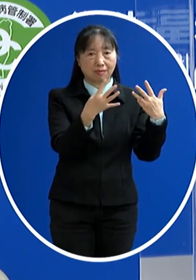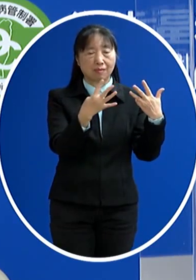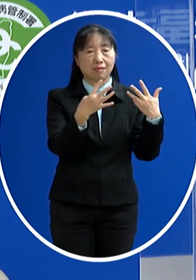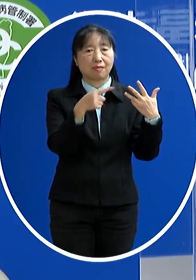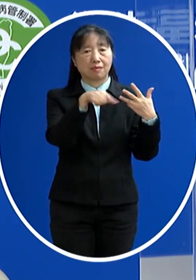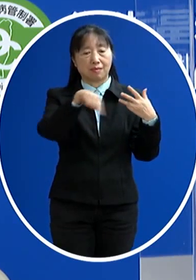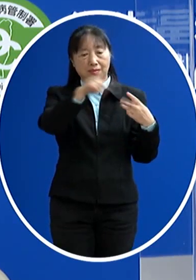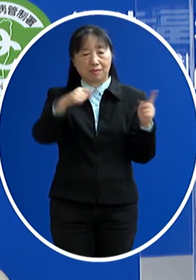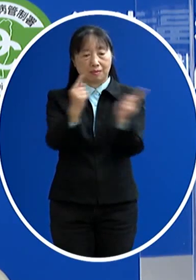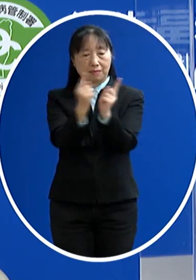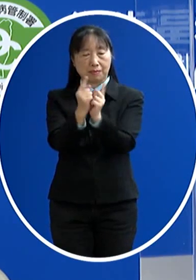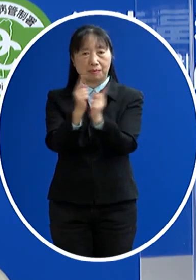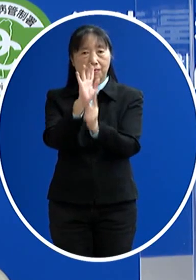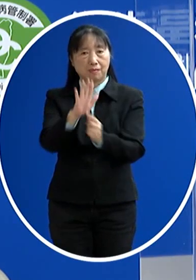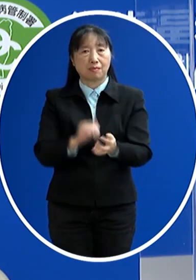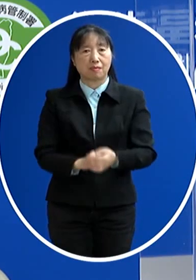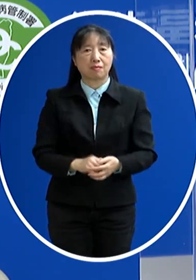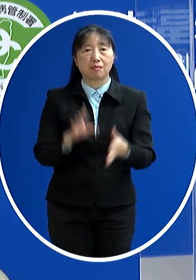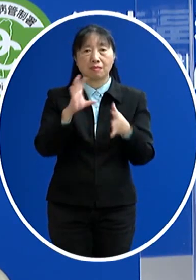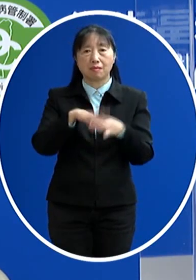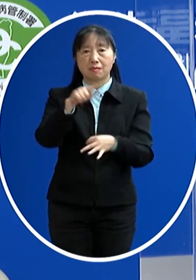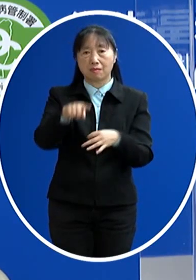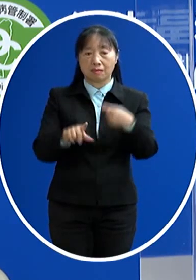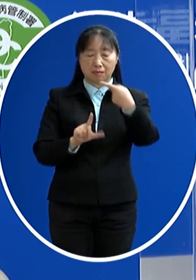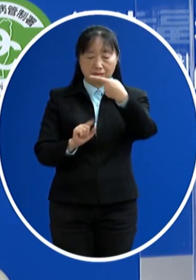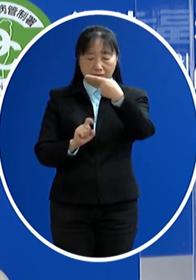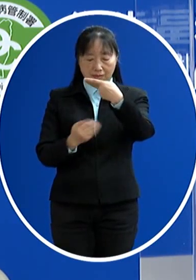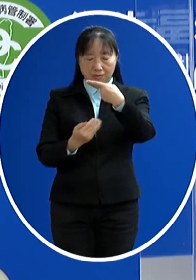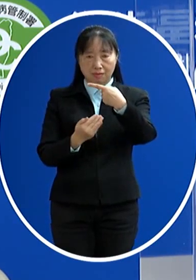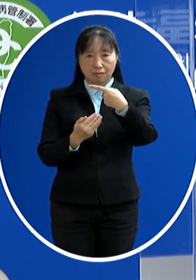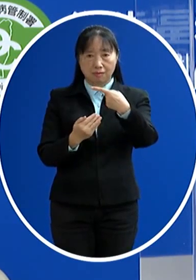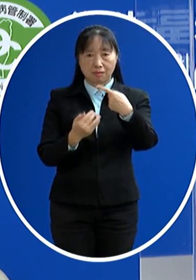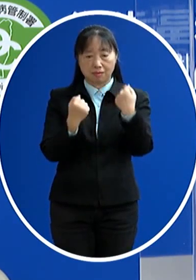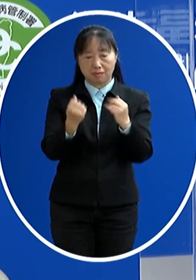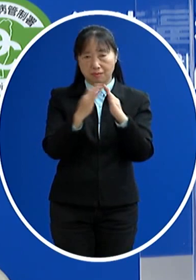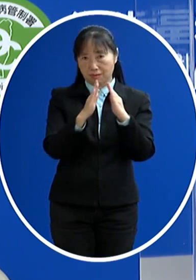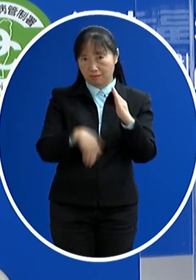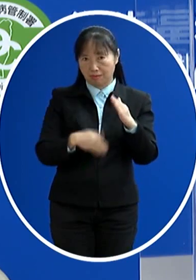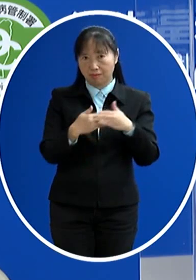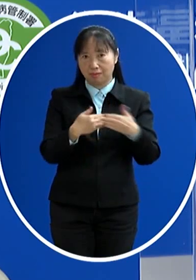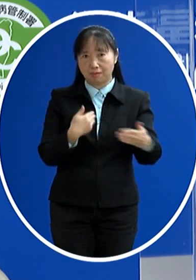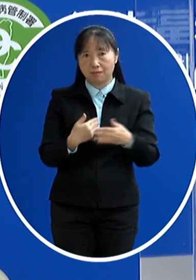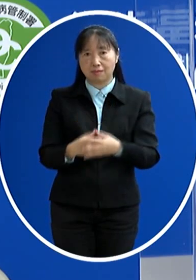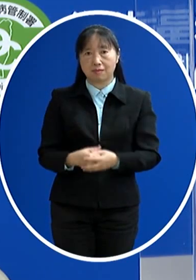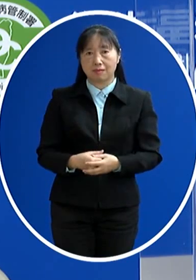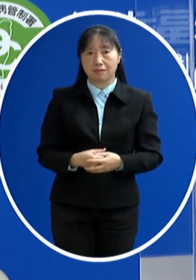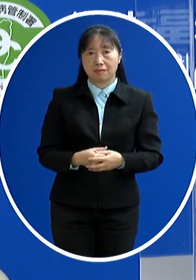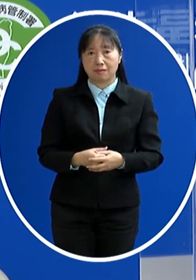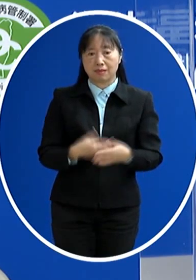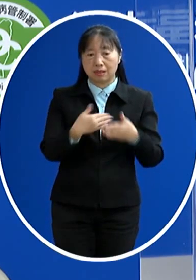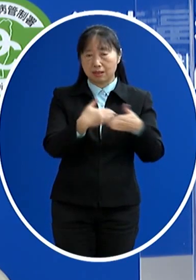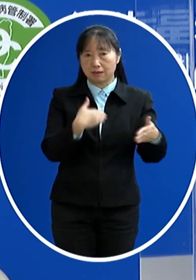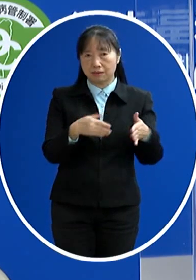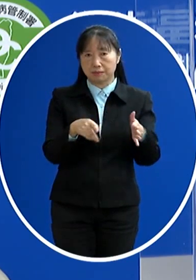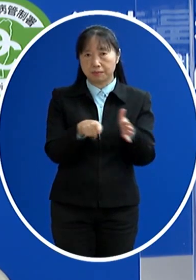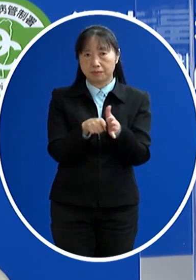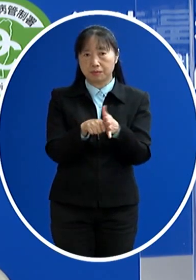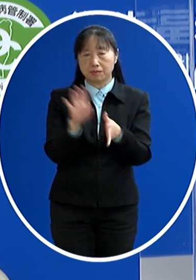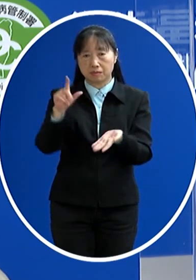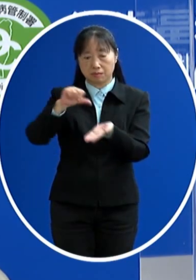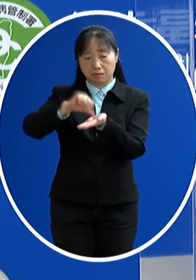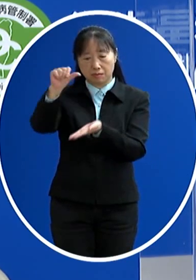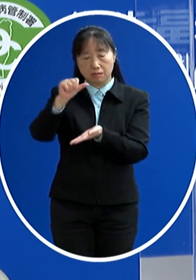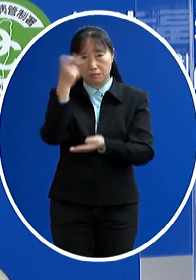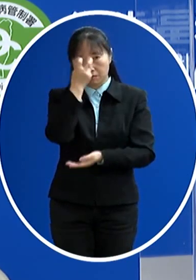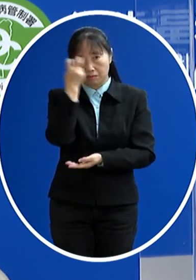86490799090的接触者，那是1月19日哈进行居家隔离，那隔离期间曾接受5次